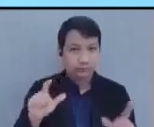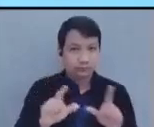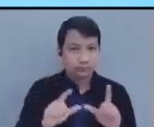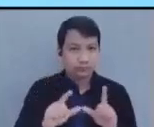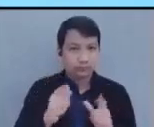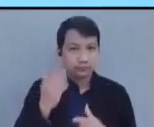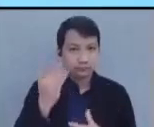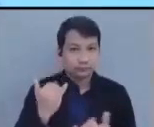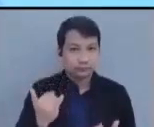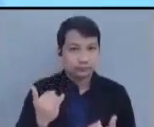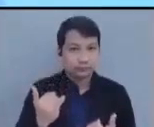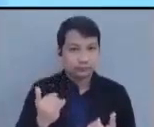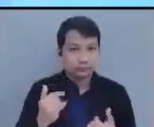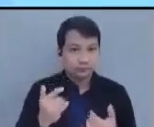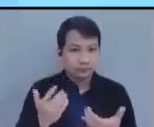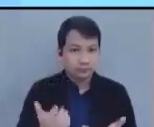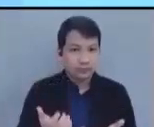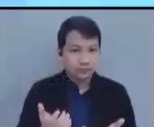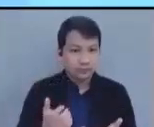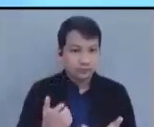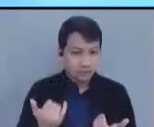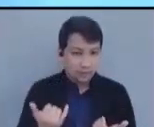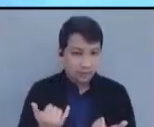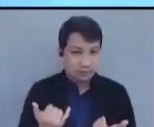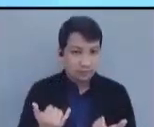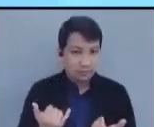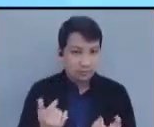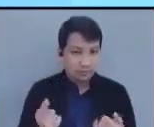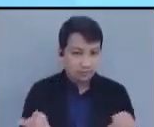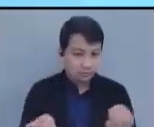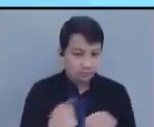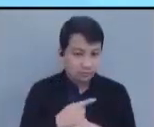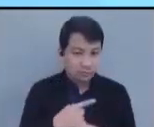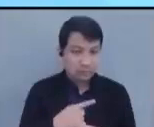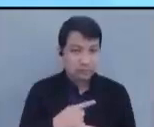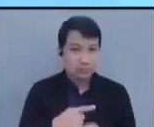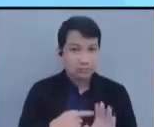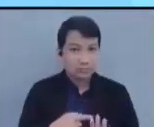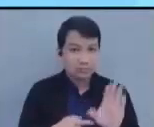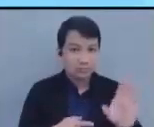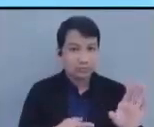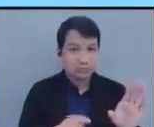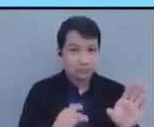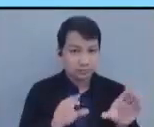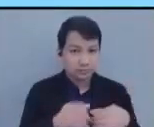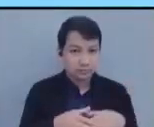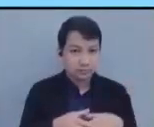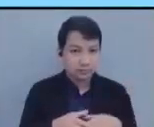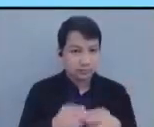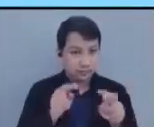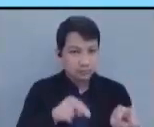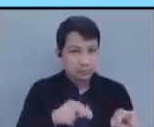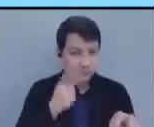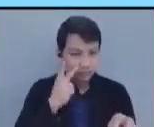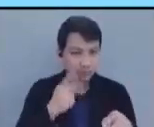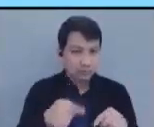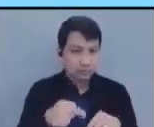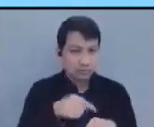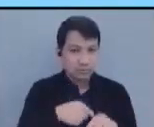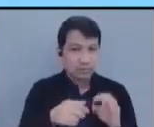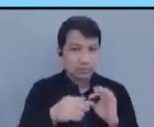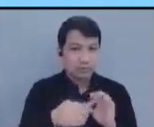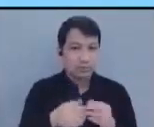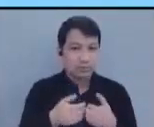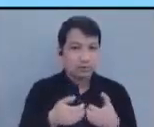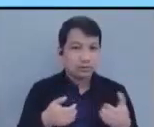tuluyan na itong pinare-revoke. It would be up to the committee to decide. And from what we have seen in the previous separate, albeit